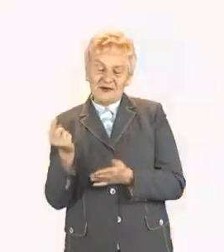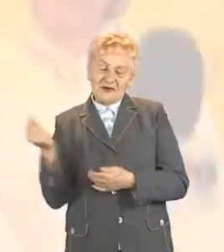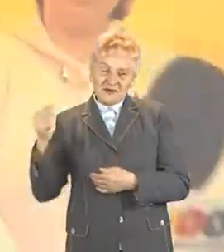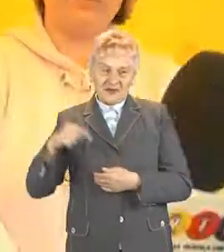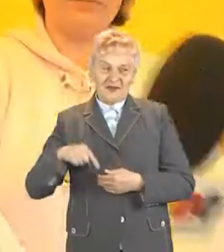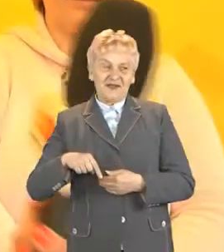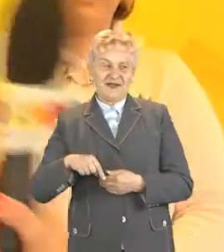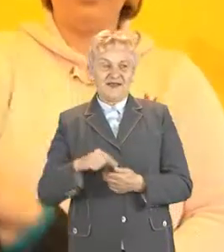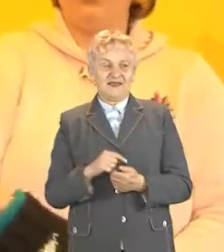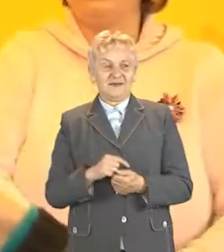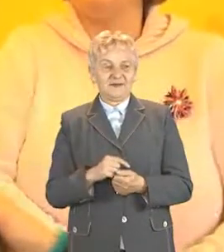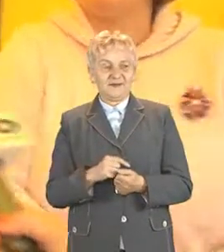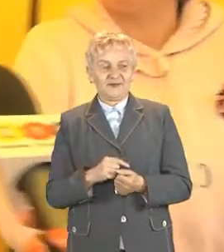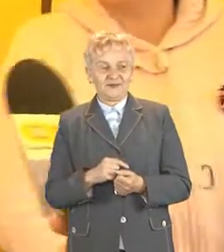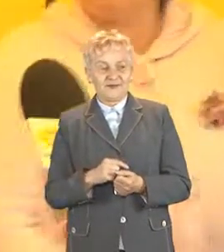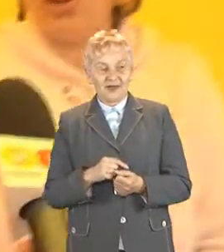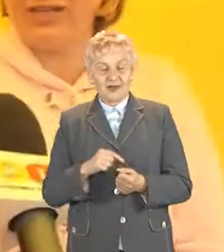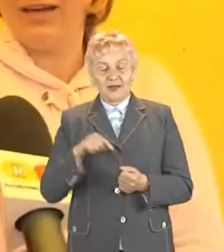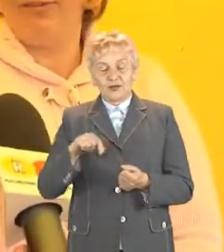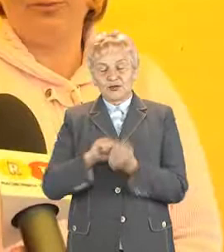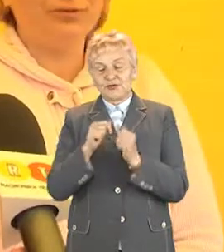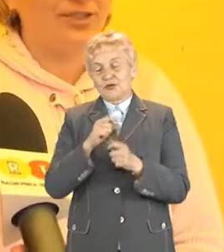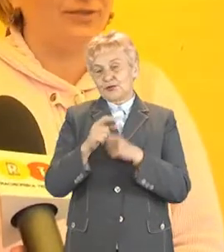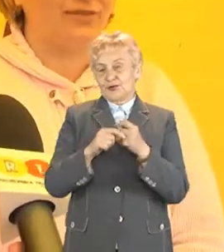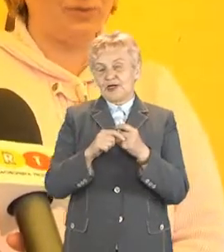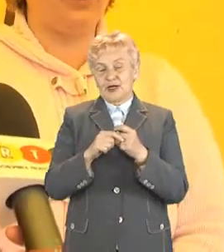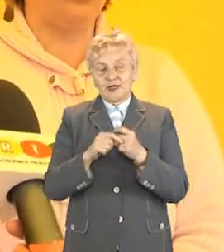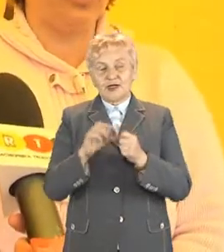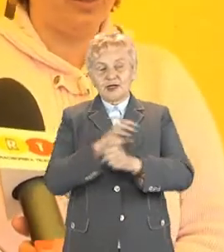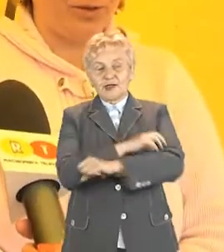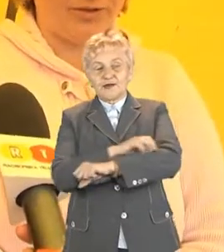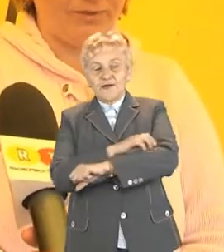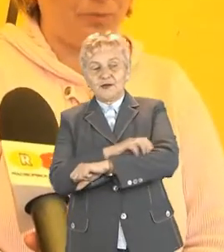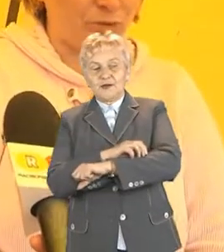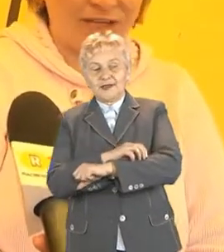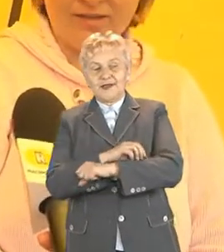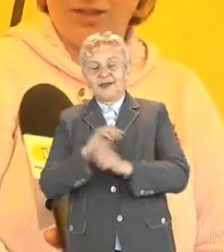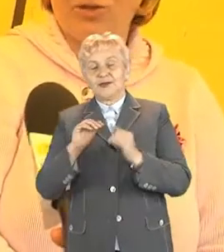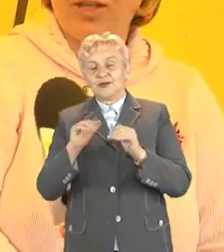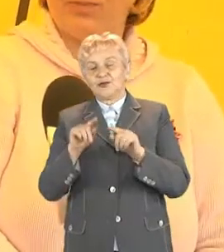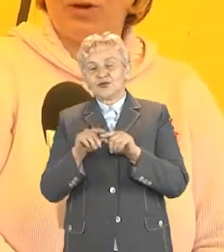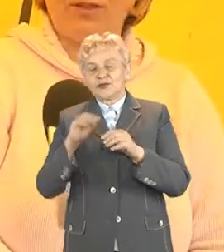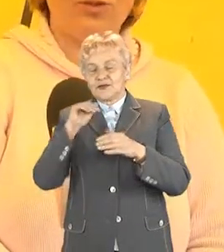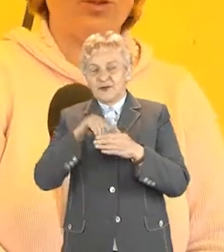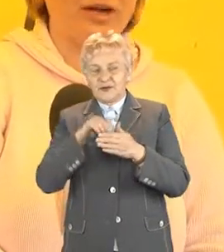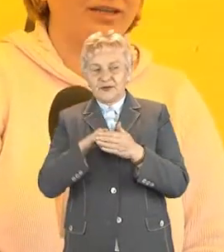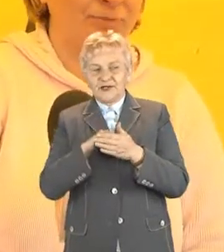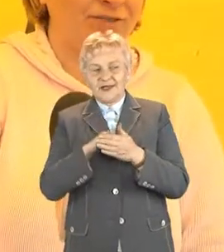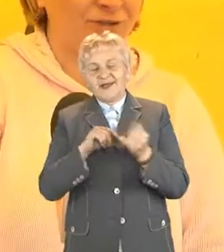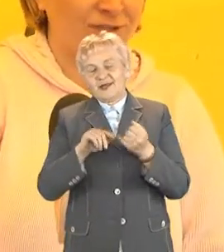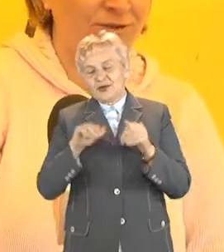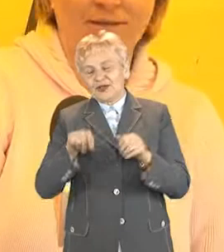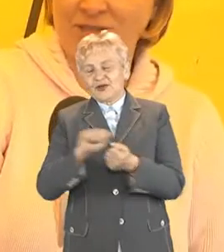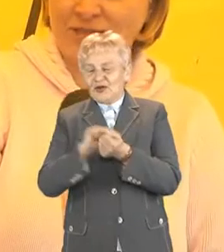chętnie. A te świnki z czego są zrobione? Świnki są zrobione z włóczki, wypełnione są takim wypełniaczem jak do poduszek, czyli można je spokojnie wrzucić do pralki,